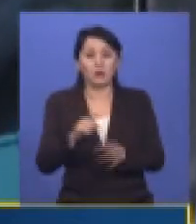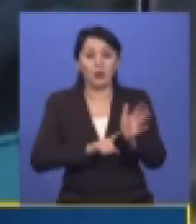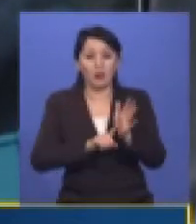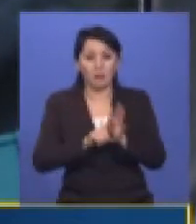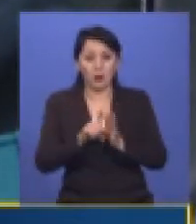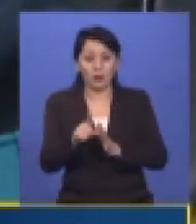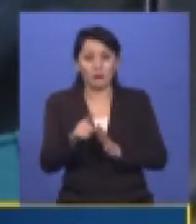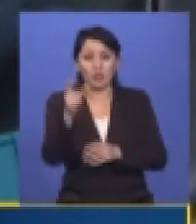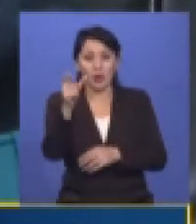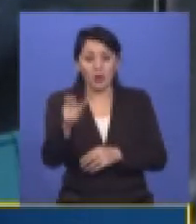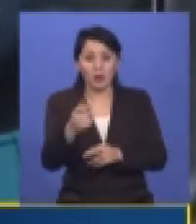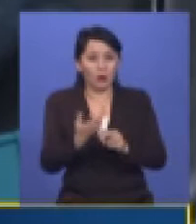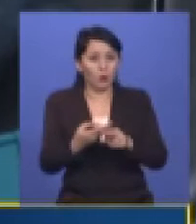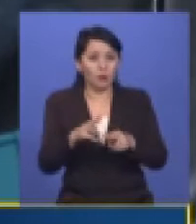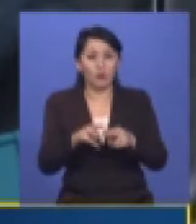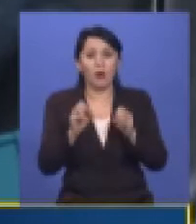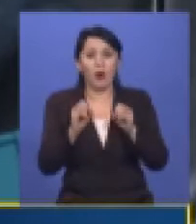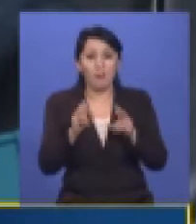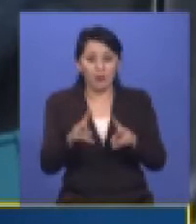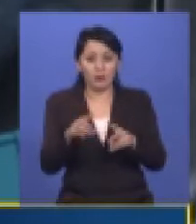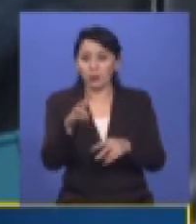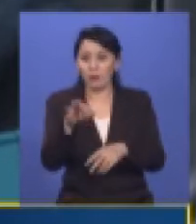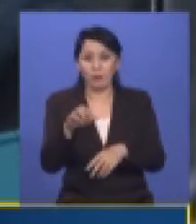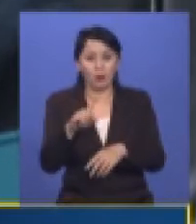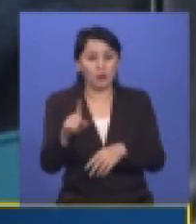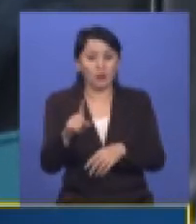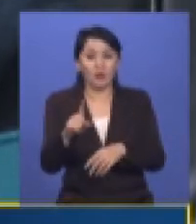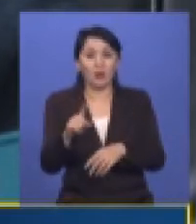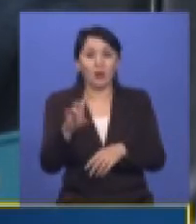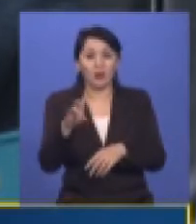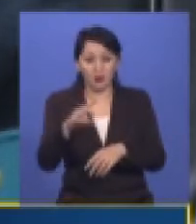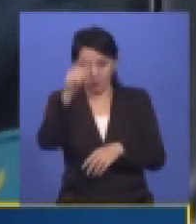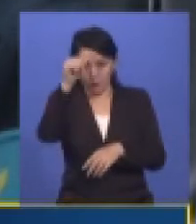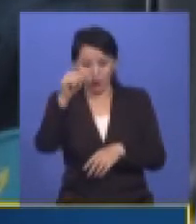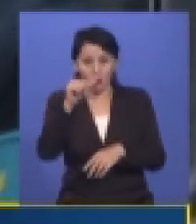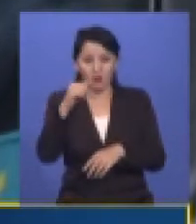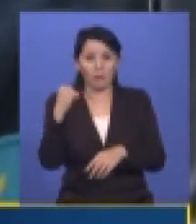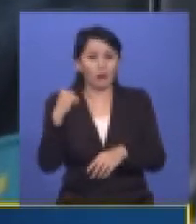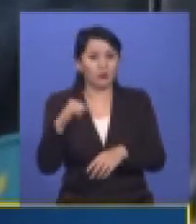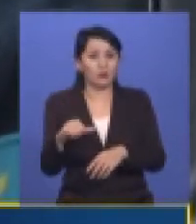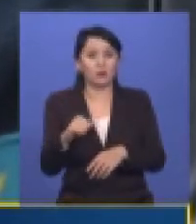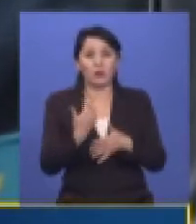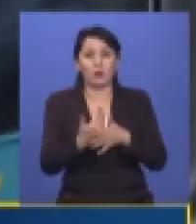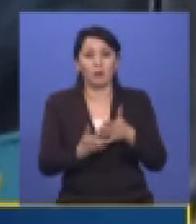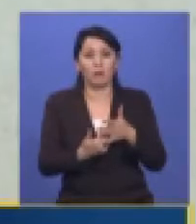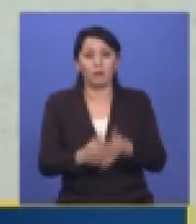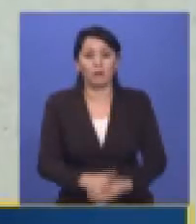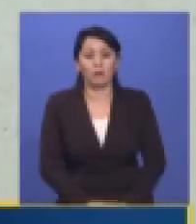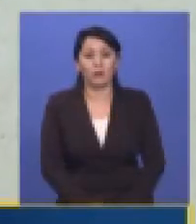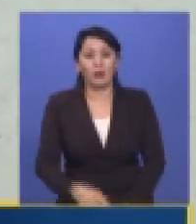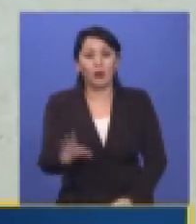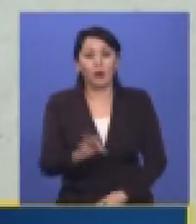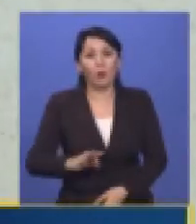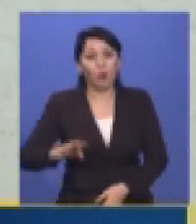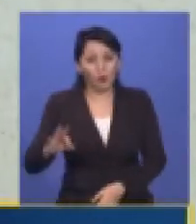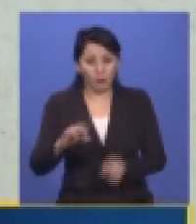бастаған. Бұл адам өміріне қауіпті. Мұз әлі қата қойған жоқ. Қарашайының соңына дейін балық аулауға шықпауға кеңес береміз. Облыстық